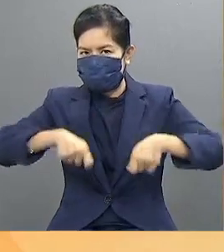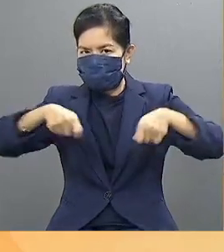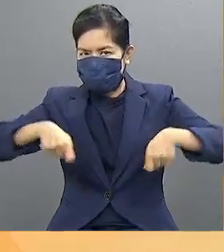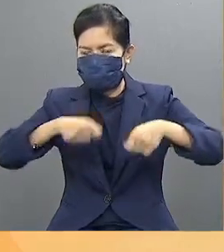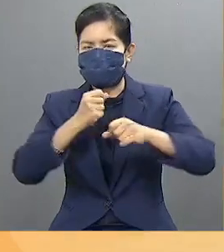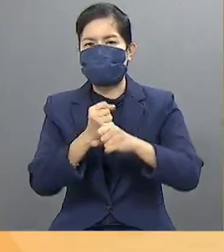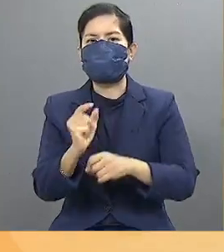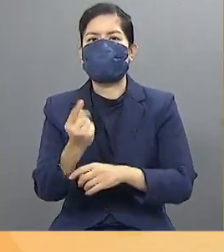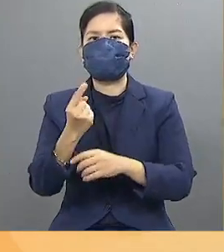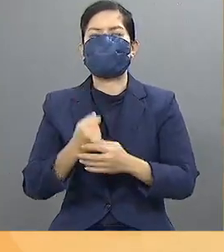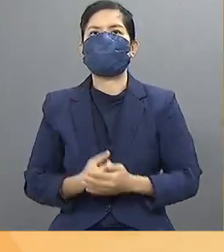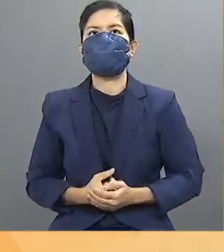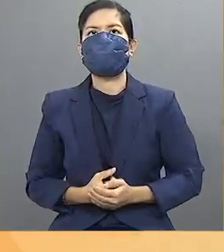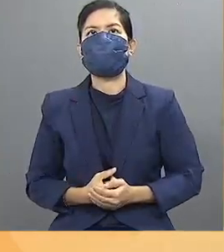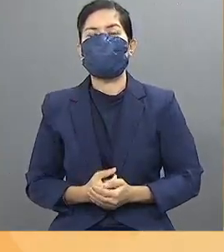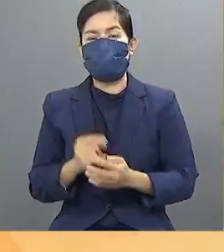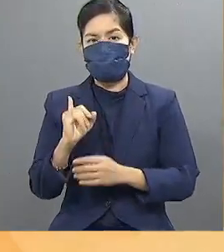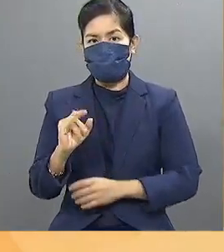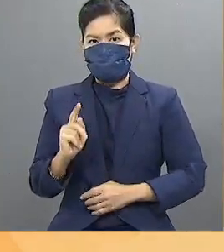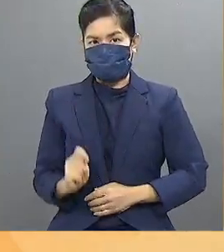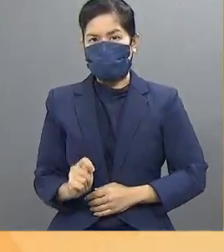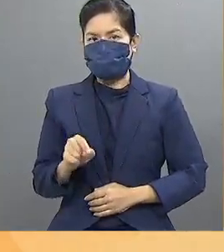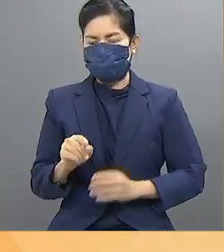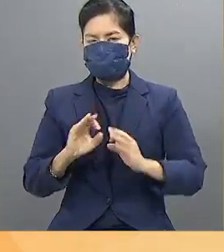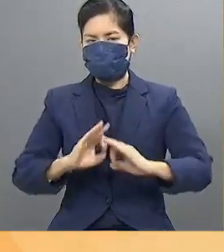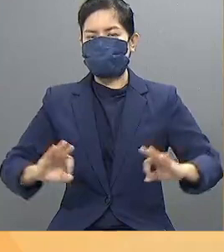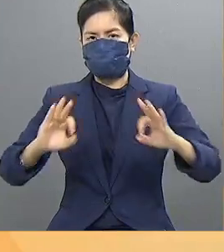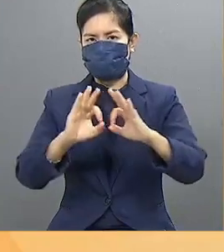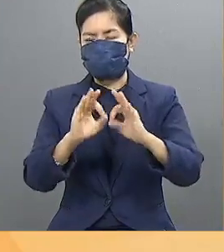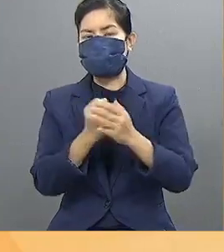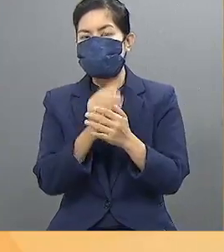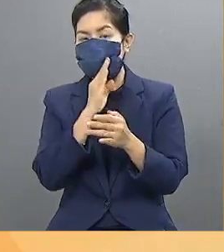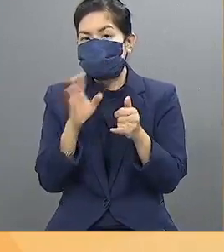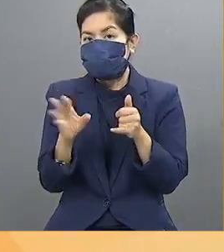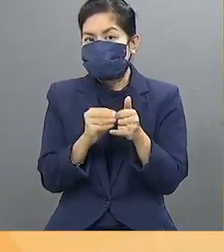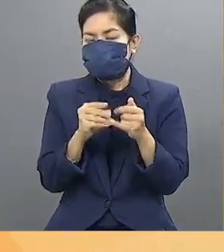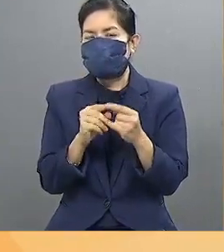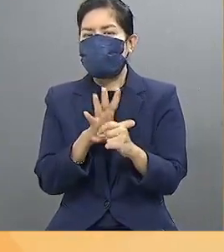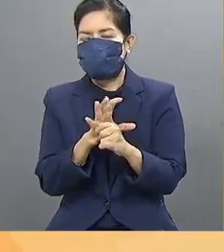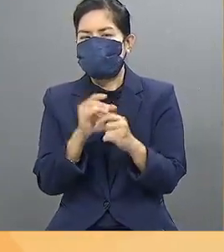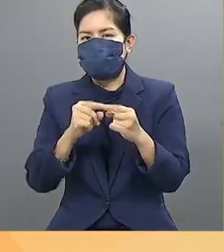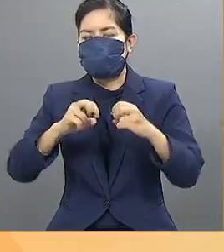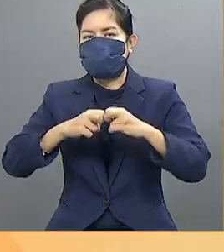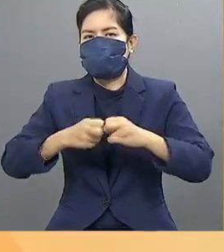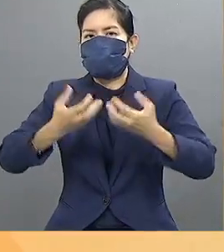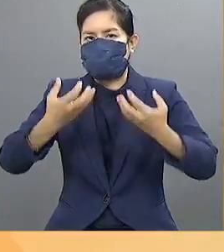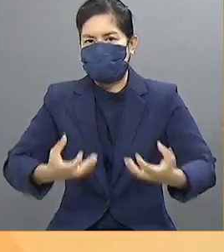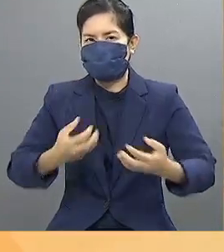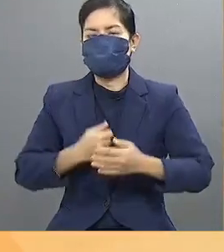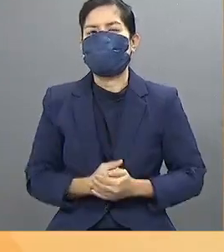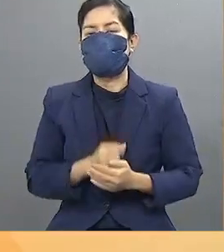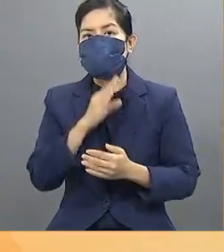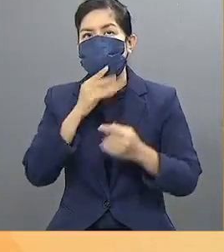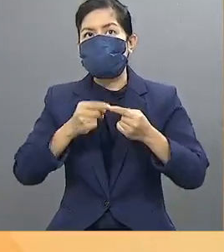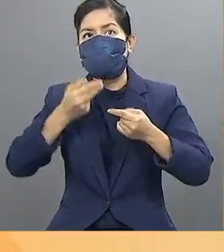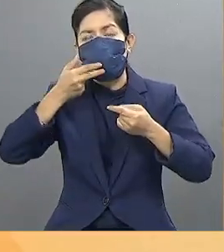ใน7โรคเสี่ยงใช่ไหมคะ ใช่ครับรวมทั้งรักษาสาเหตุด้วยถ้าเป็นจากเบาหวานจากความดันก็ต้องรักษาเบาหวานความดันให้อยู่ในเกณฑ์ป